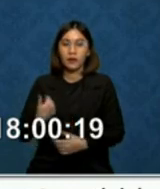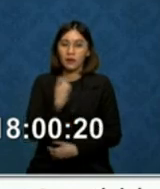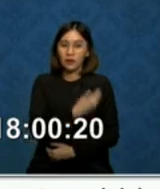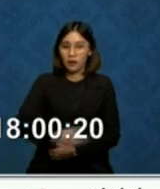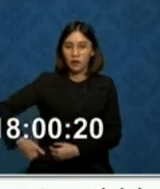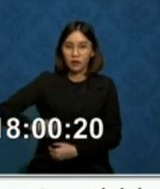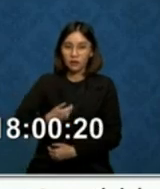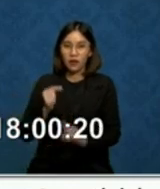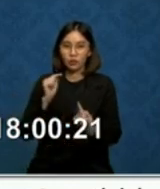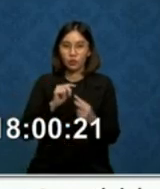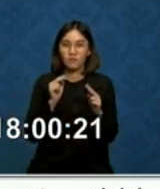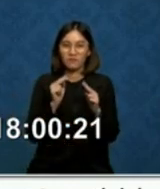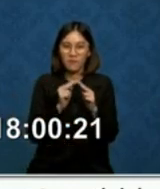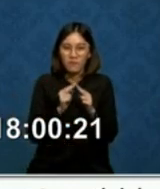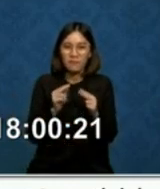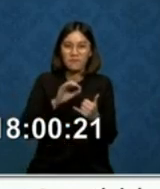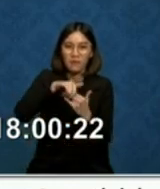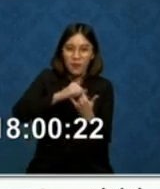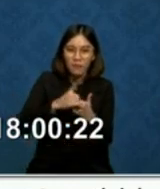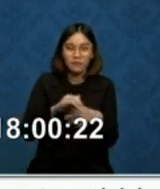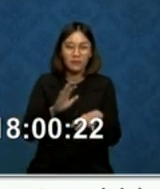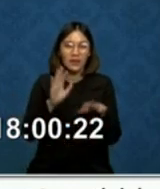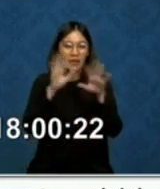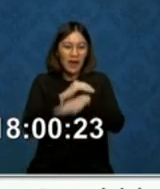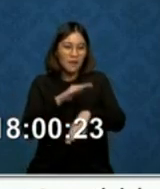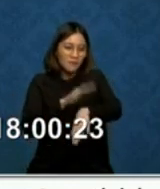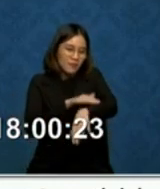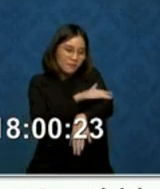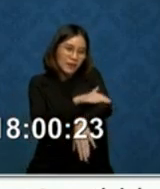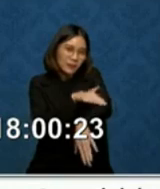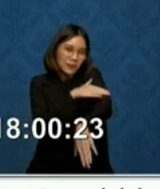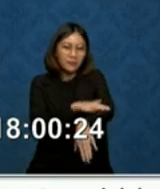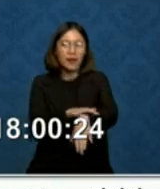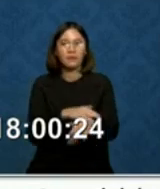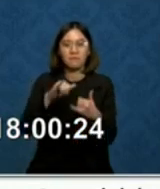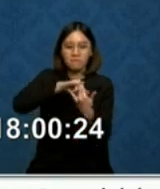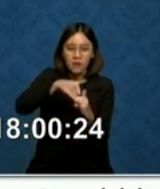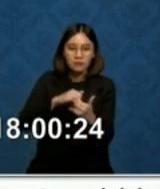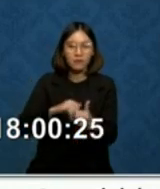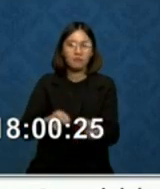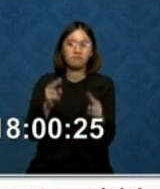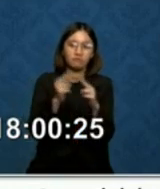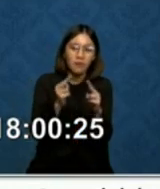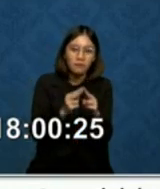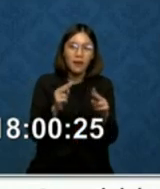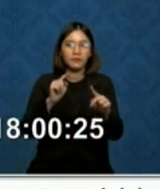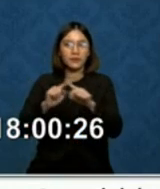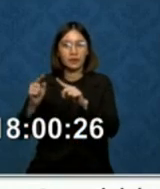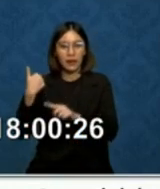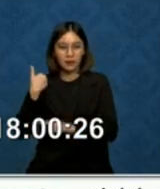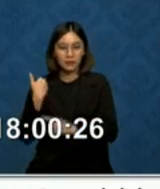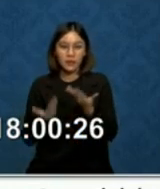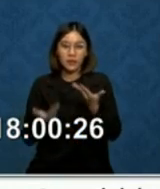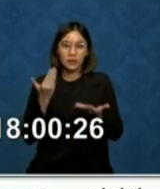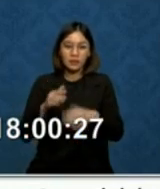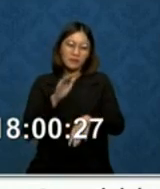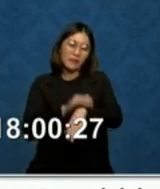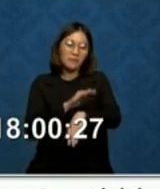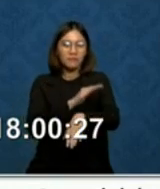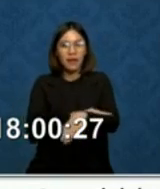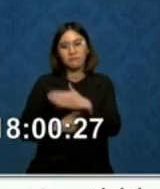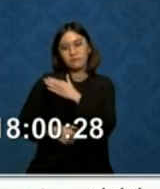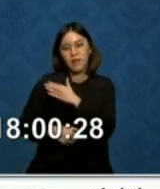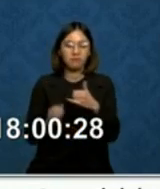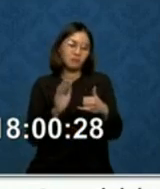ายในการล่วงละเมิดนะคะในการแตะเนื้อต้องตัวหรือข่มขืนอาจจะไปถึงการข่มขืนกระทำชำเราหรือการแตะเนื้อต้องตัว